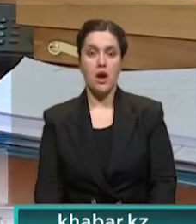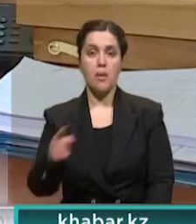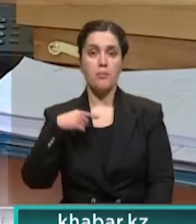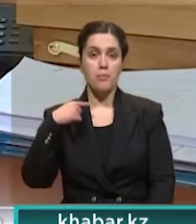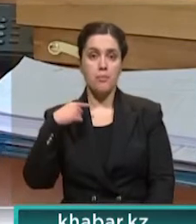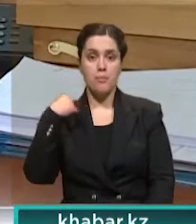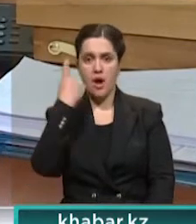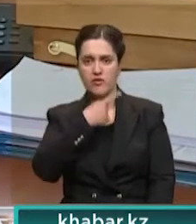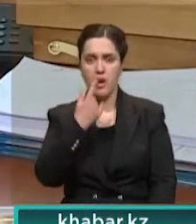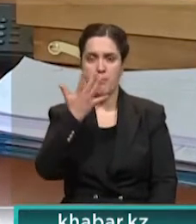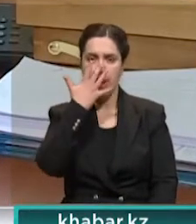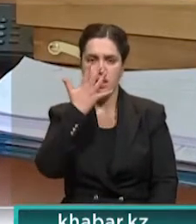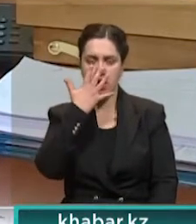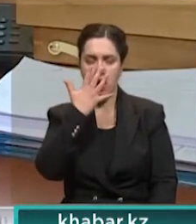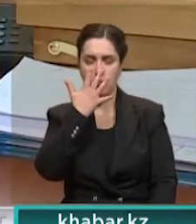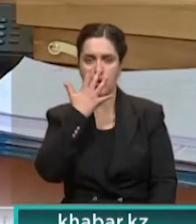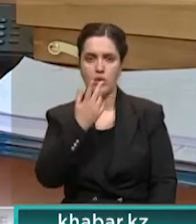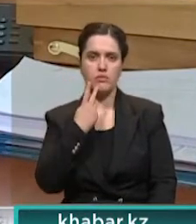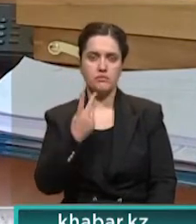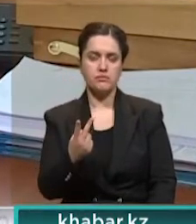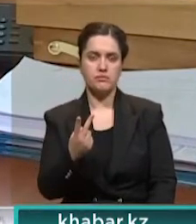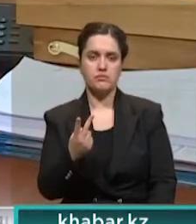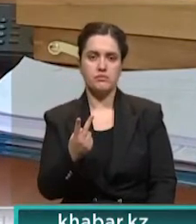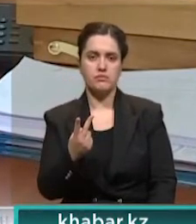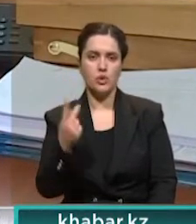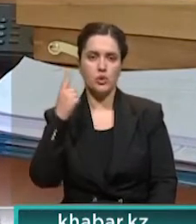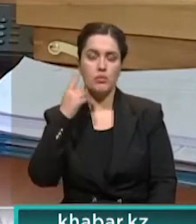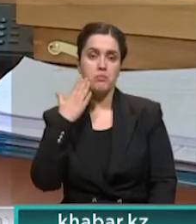состоянию и по запаху это говорит о том, что это нефтепродукты.